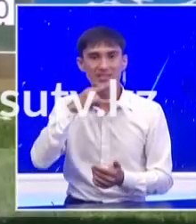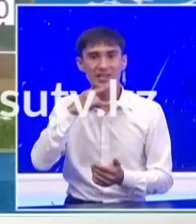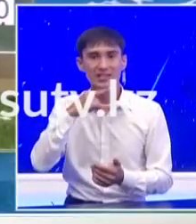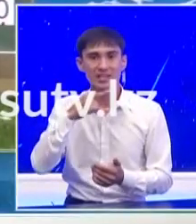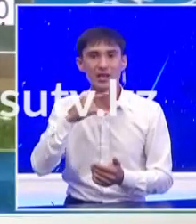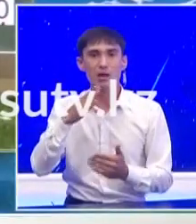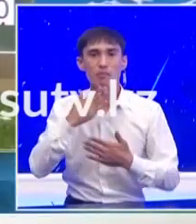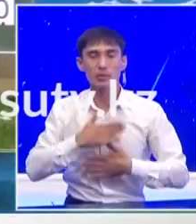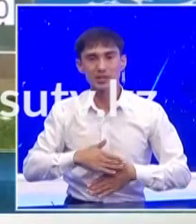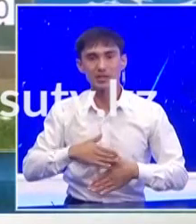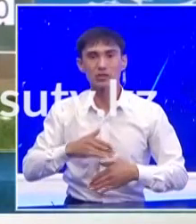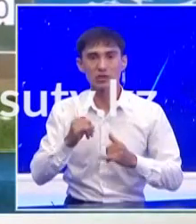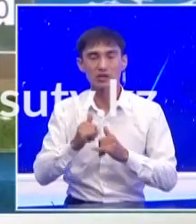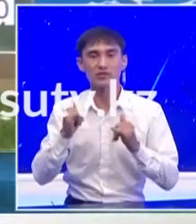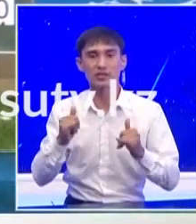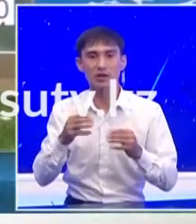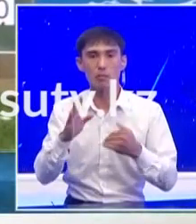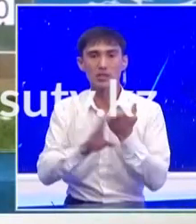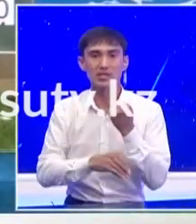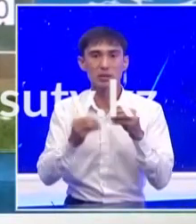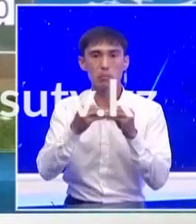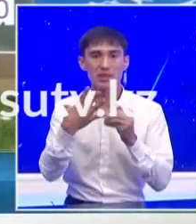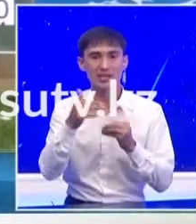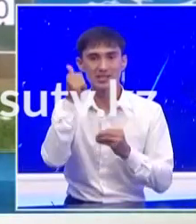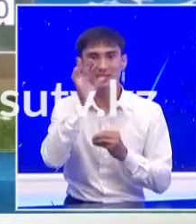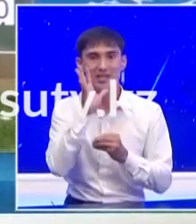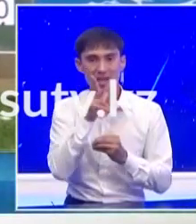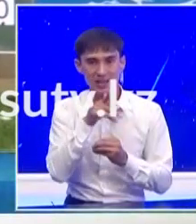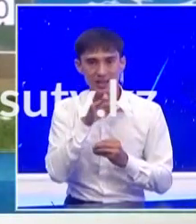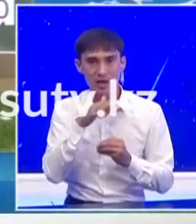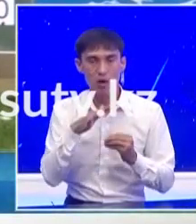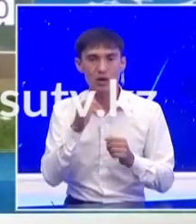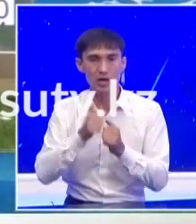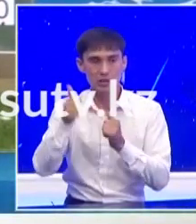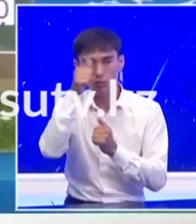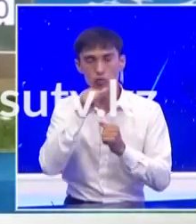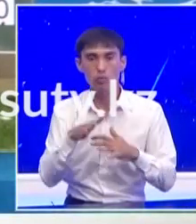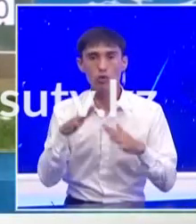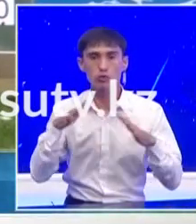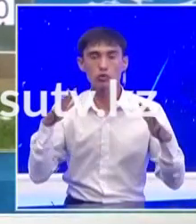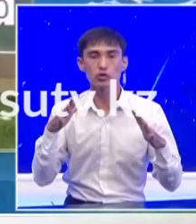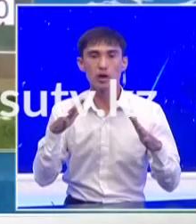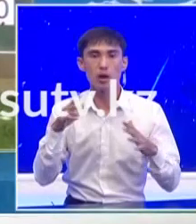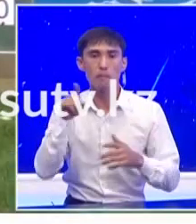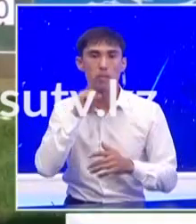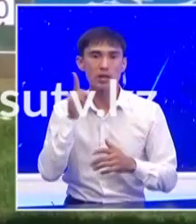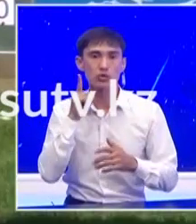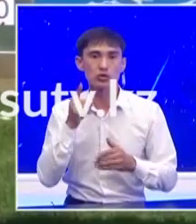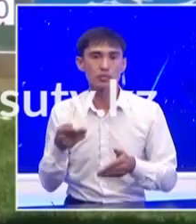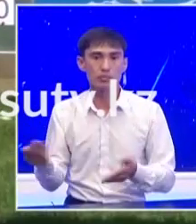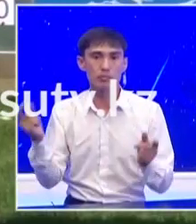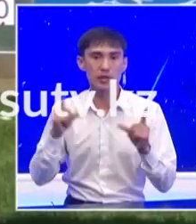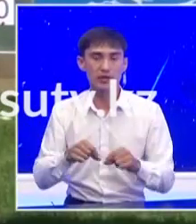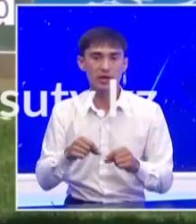последние 15 лет. Вот, каждым годом у нас все больше и больше молодежи привлекается в этот вид спорта.